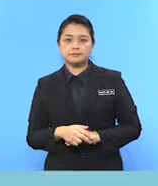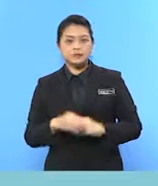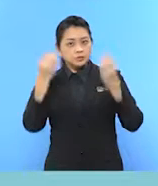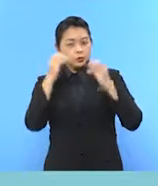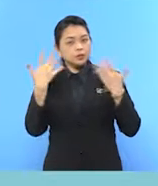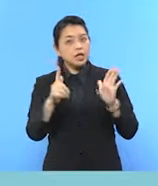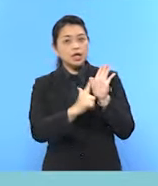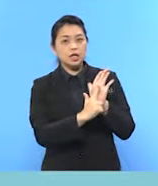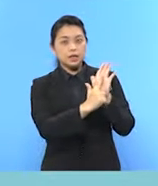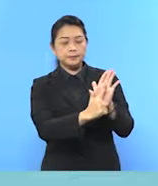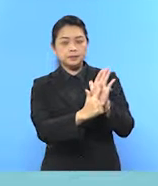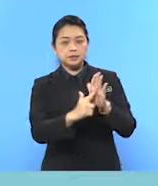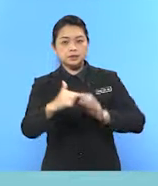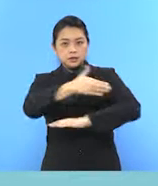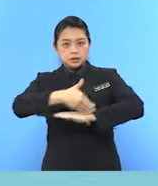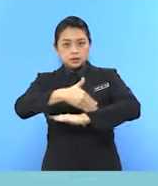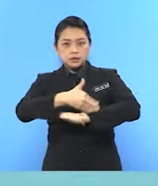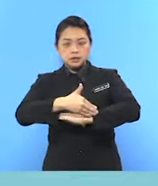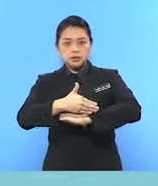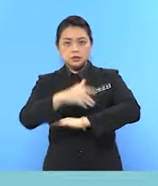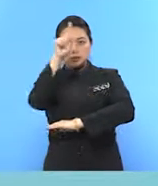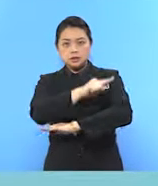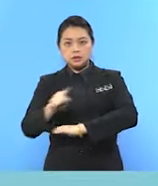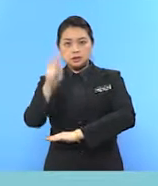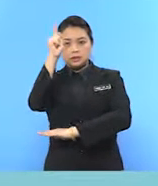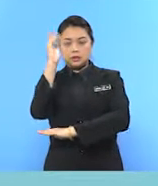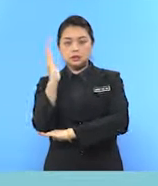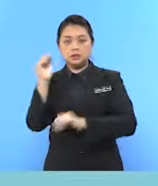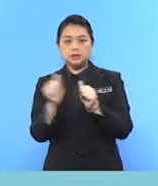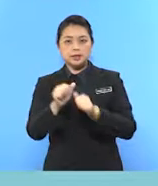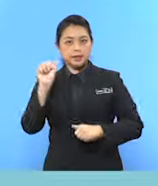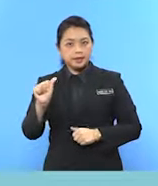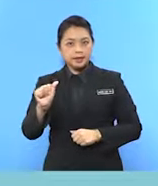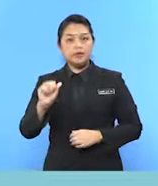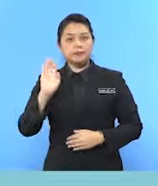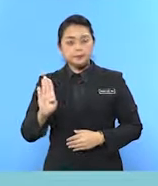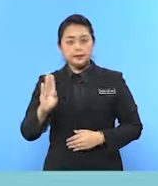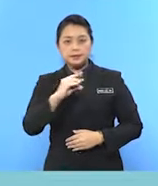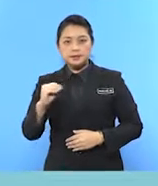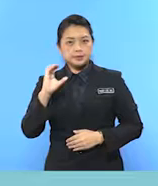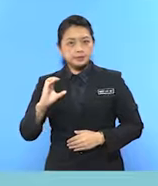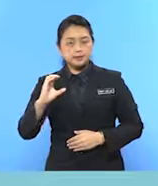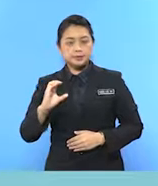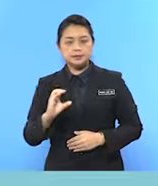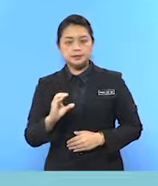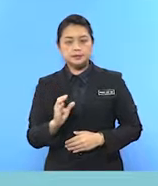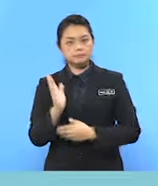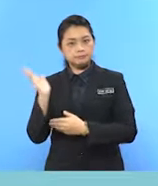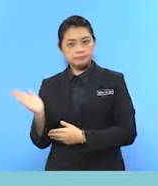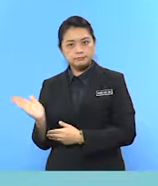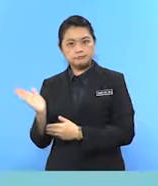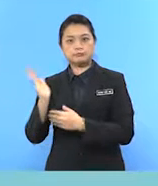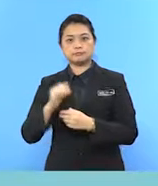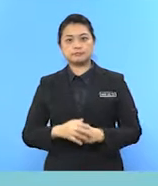Cikgu telah labelkan sisi segitiga bersudut tegak tersebut dengan A, B dan C seperti yang ditunjukkan